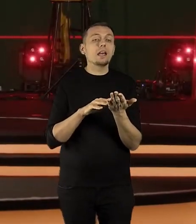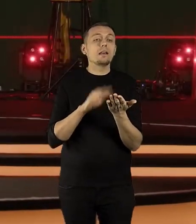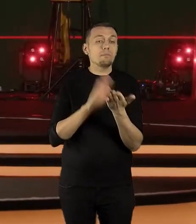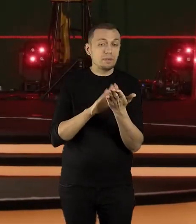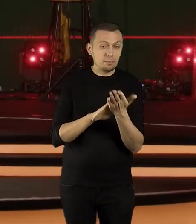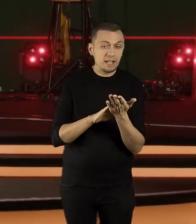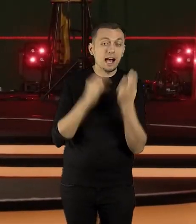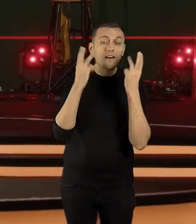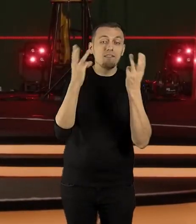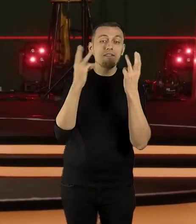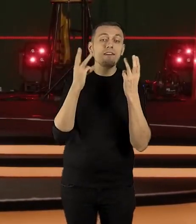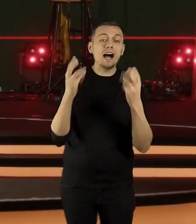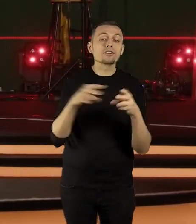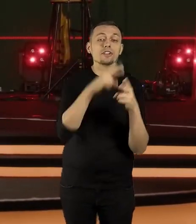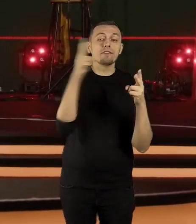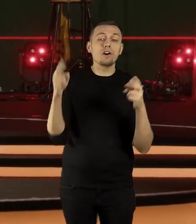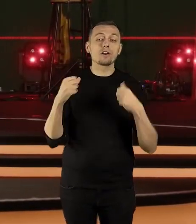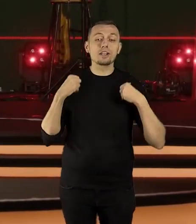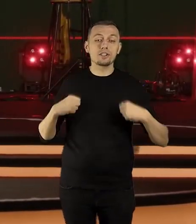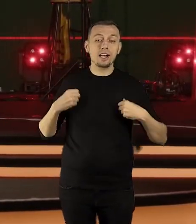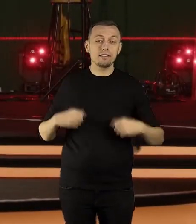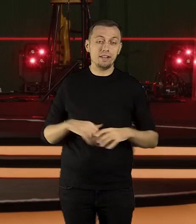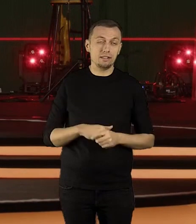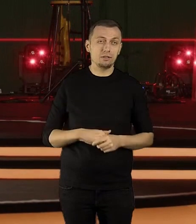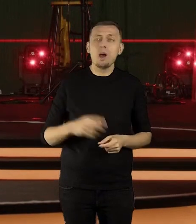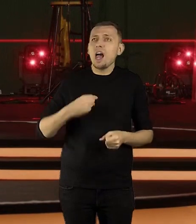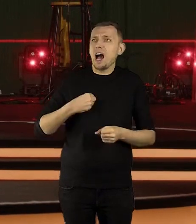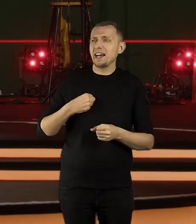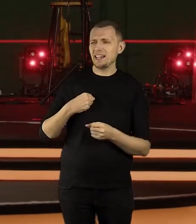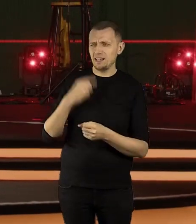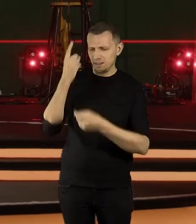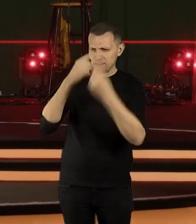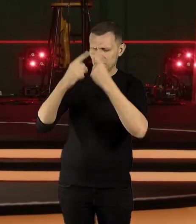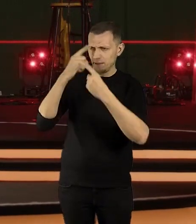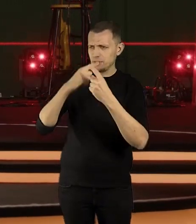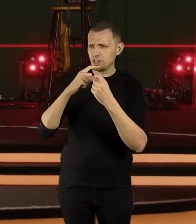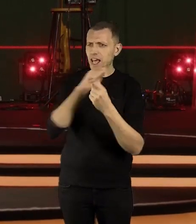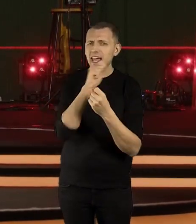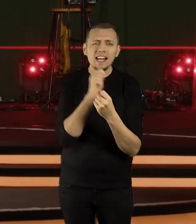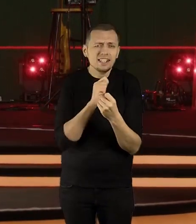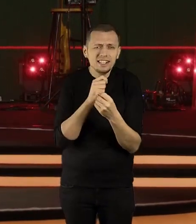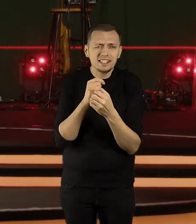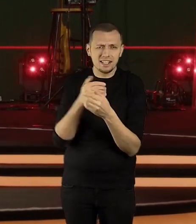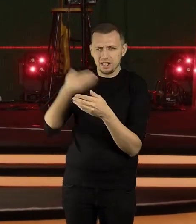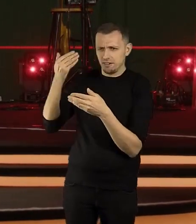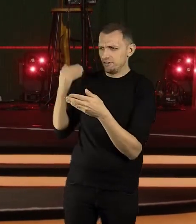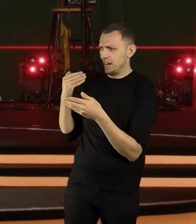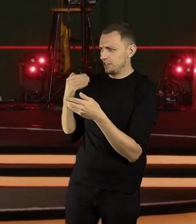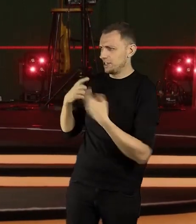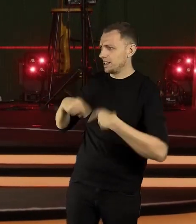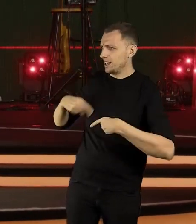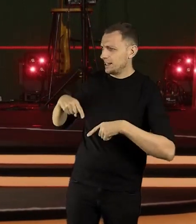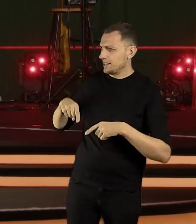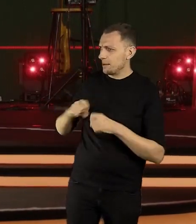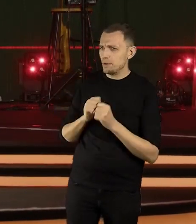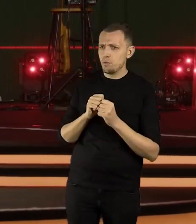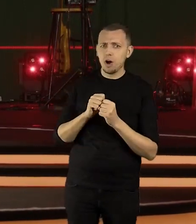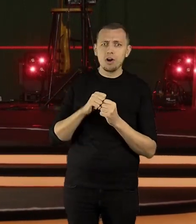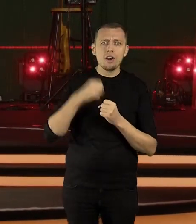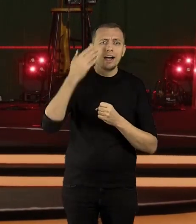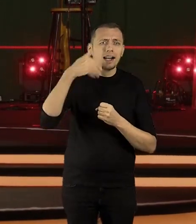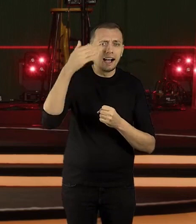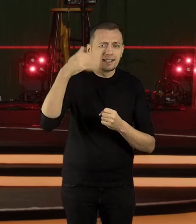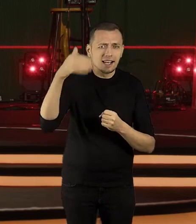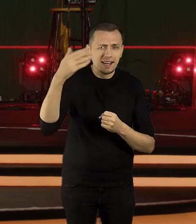nie był przedmiotem mojego głębszego rozważania i dzielenia się z Kościołem tym, czego doświadczyłem